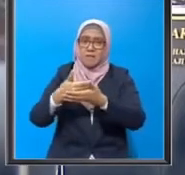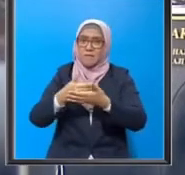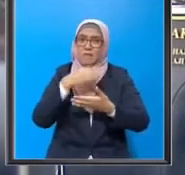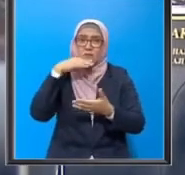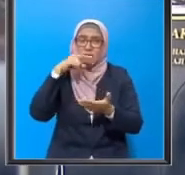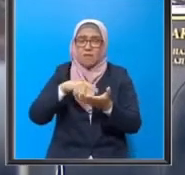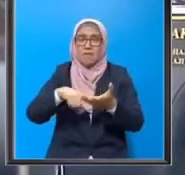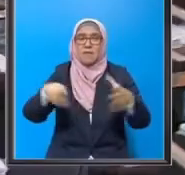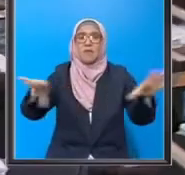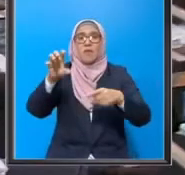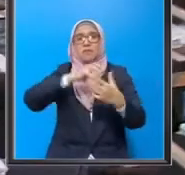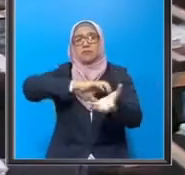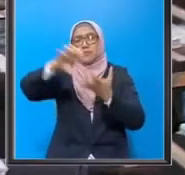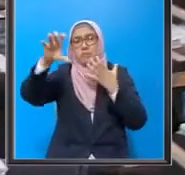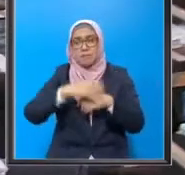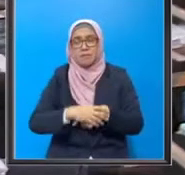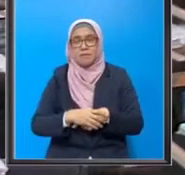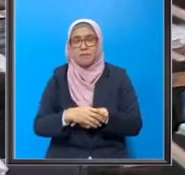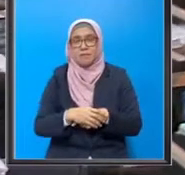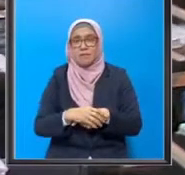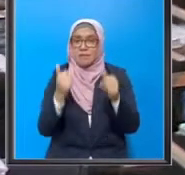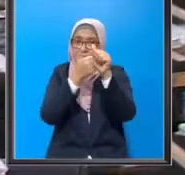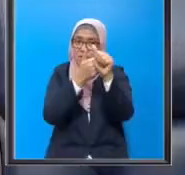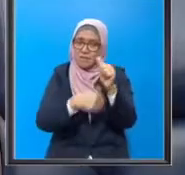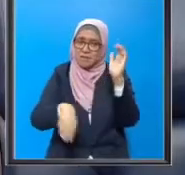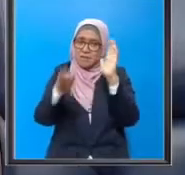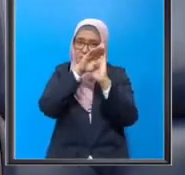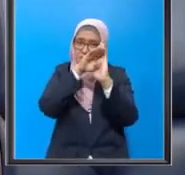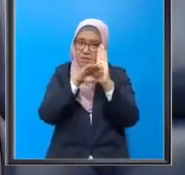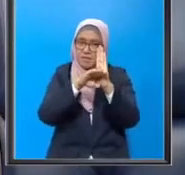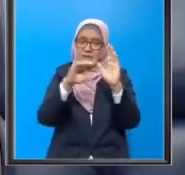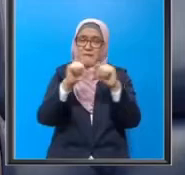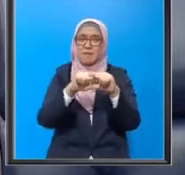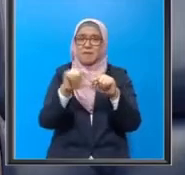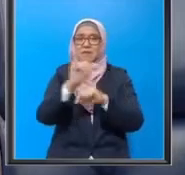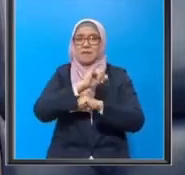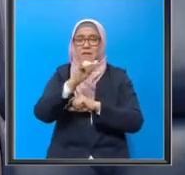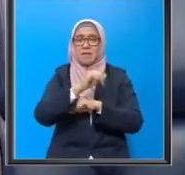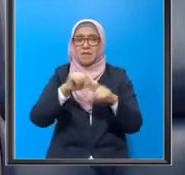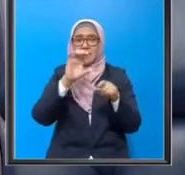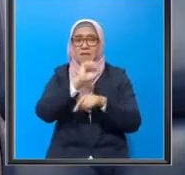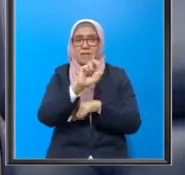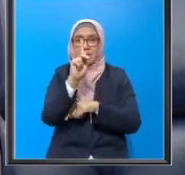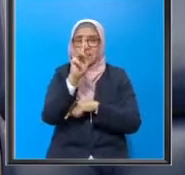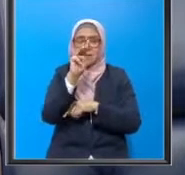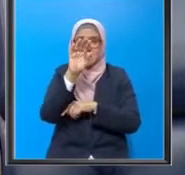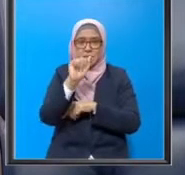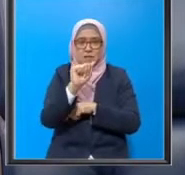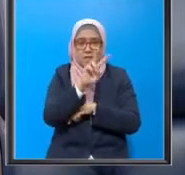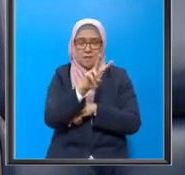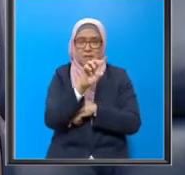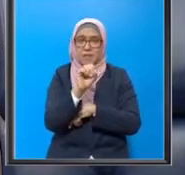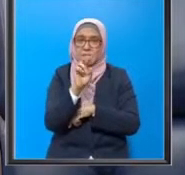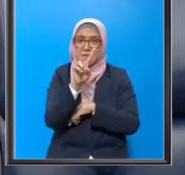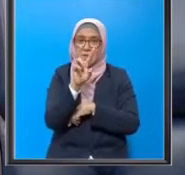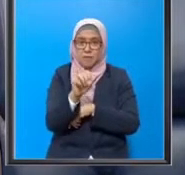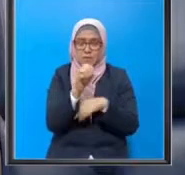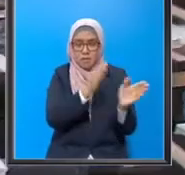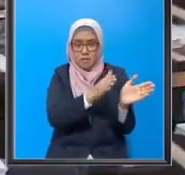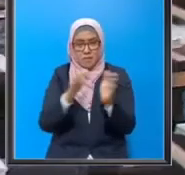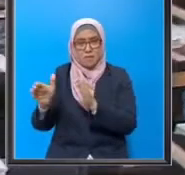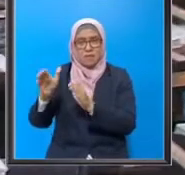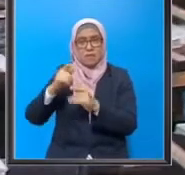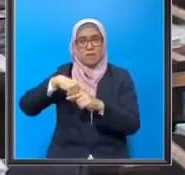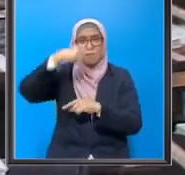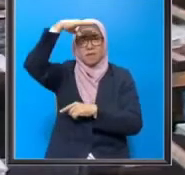menuju putranya sama seperti kita semua maklum cuma dua kosong dua kosong yang dijadwalkan berlangsung di Joho pada julai pas tadi ajak